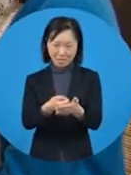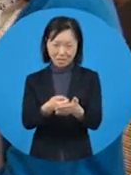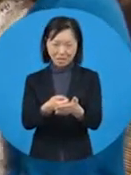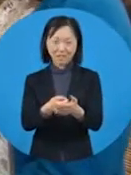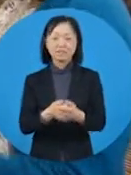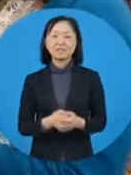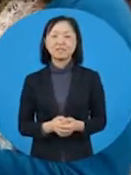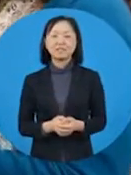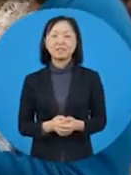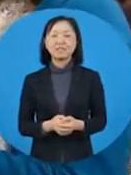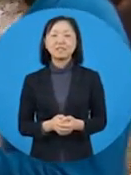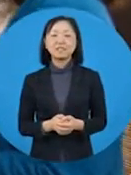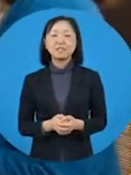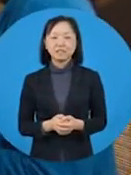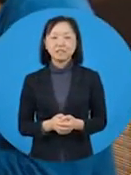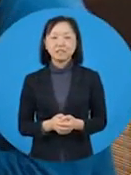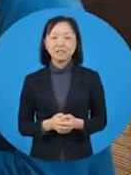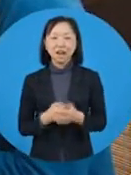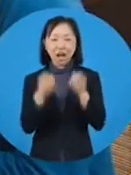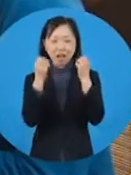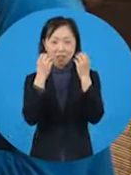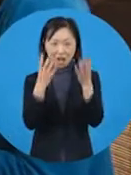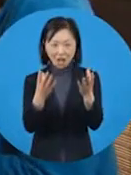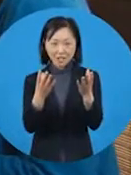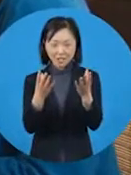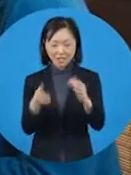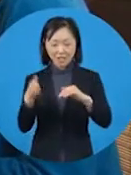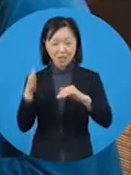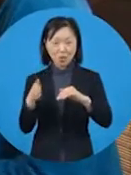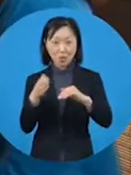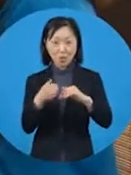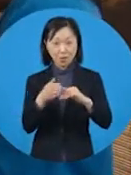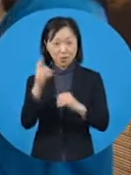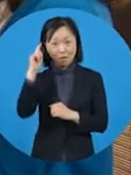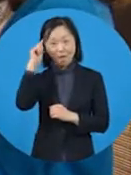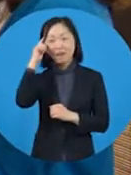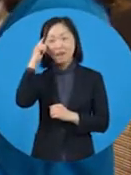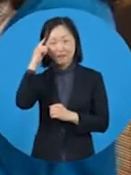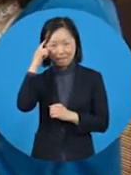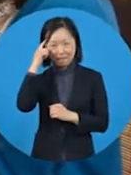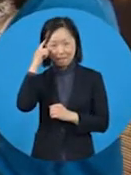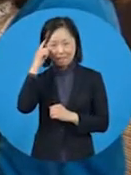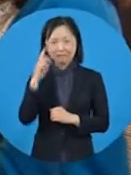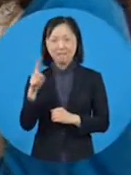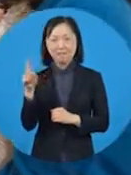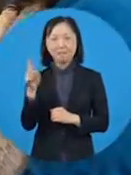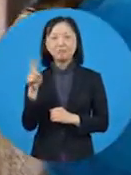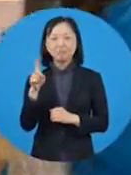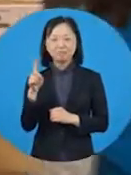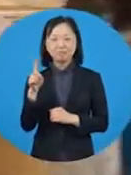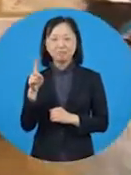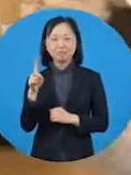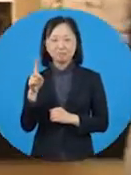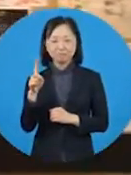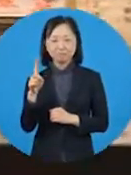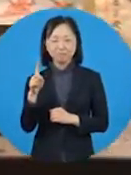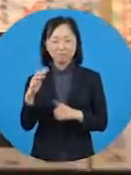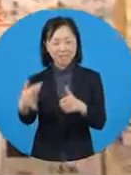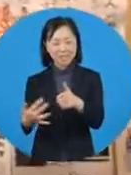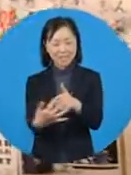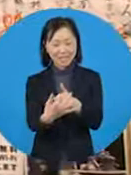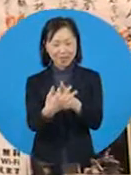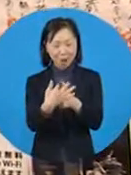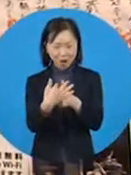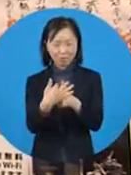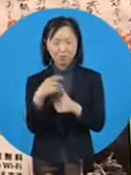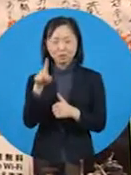ました。 そしてそのイベントのために、はい、メニューも新たに考案されたんですよね。 はい、当店ですごく